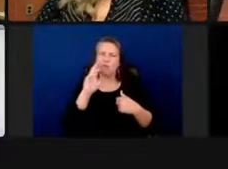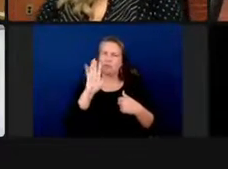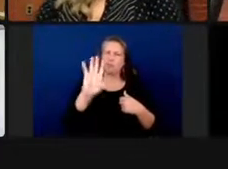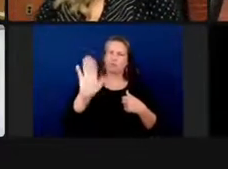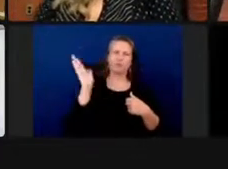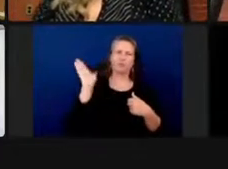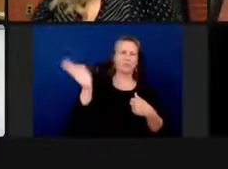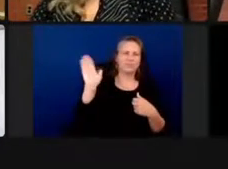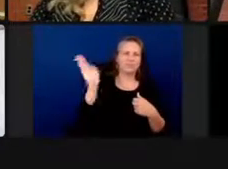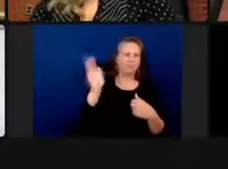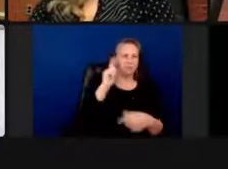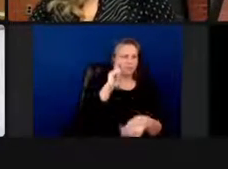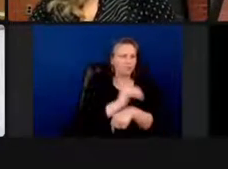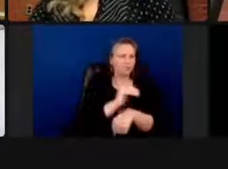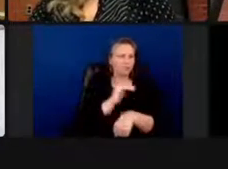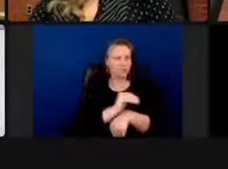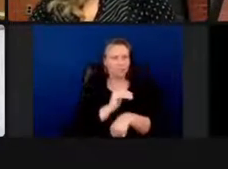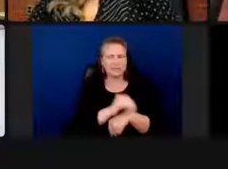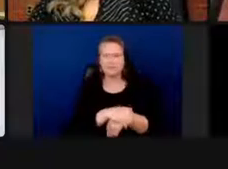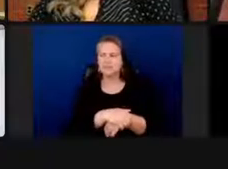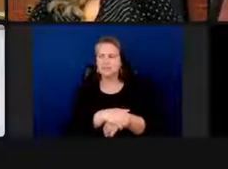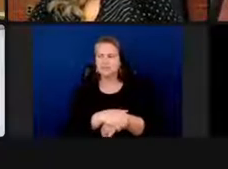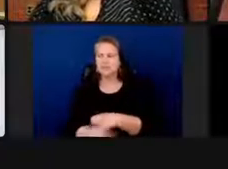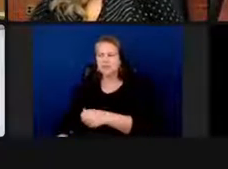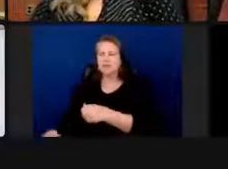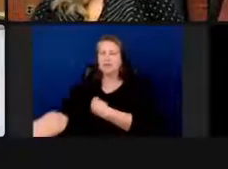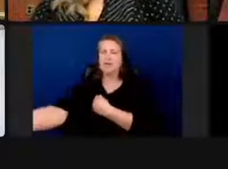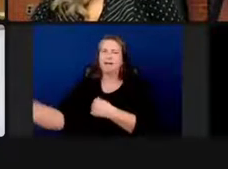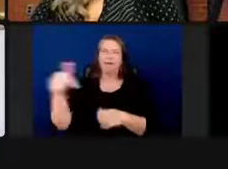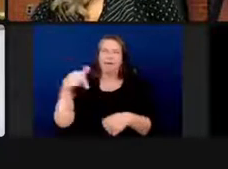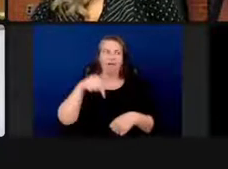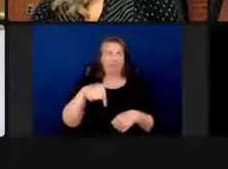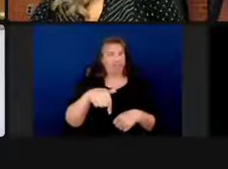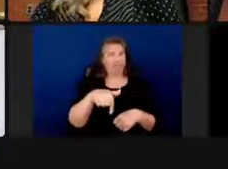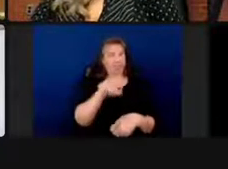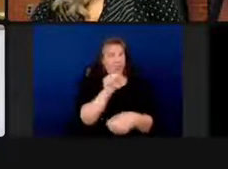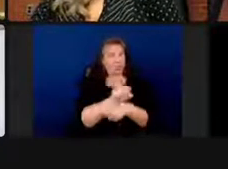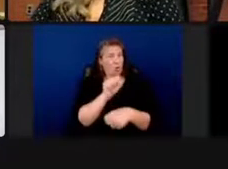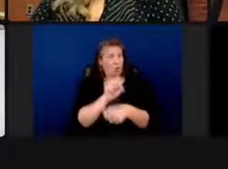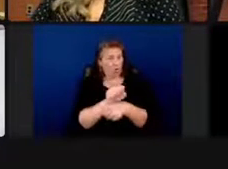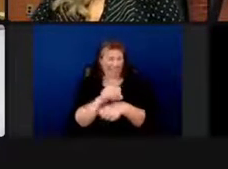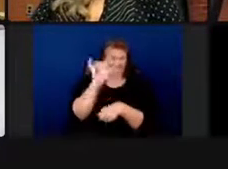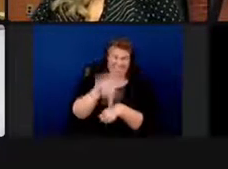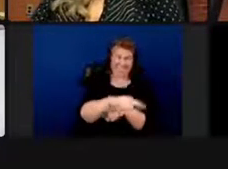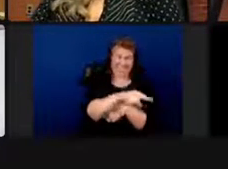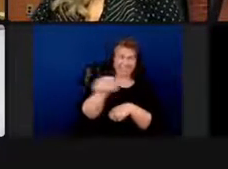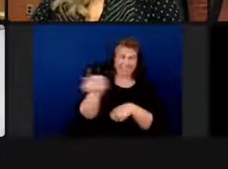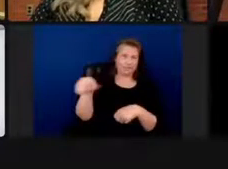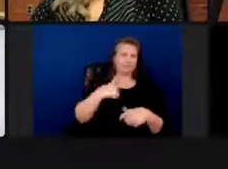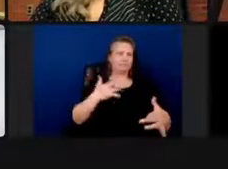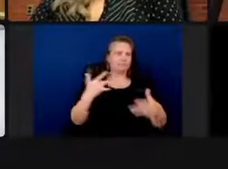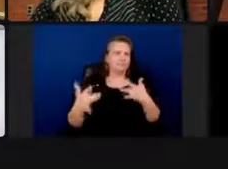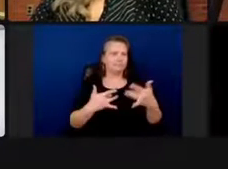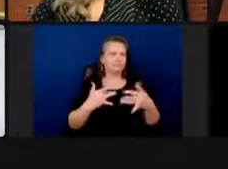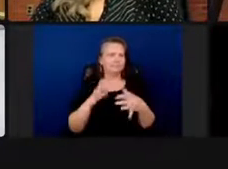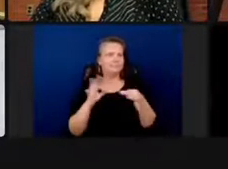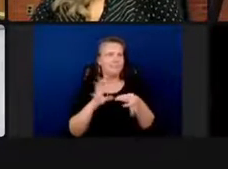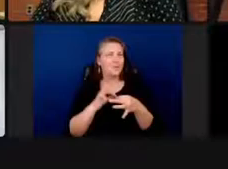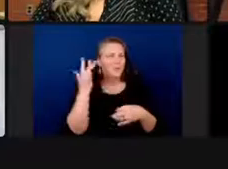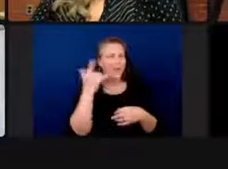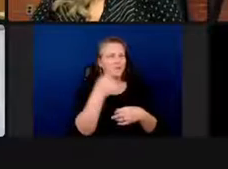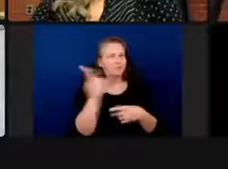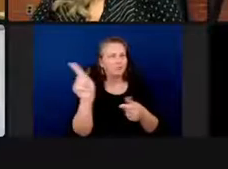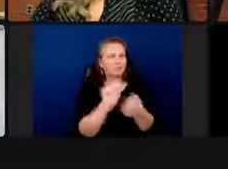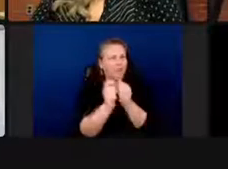Tonight, I think that this is the work that we get. شكرا على عروضكم. أعتقد أن هذا العمل الذي